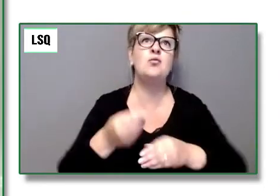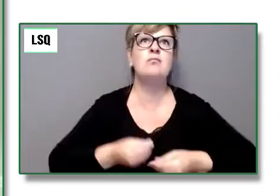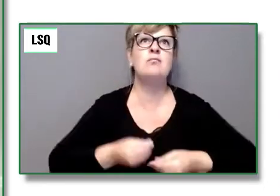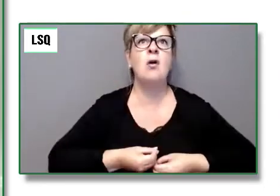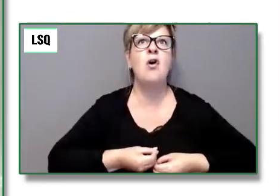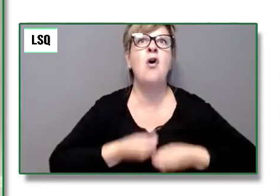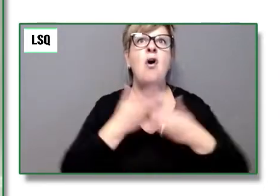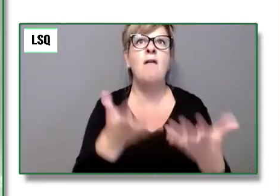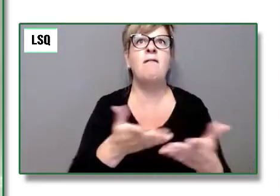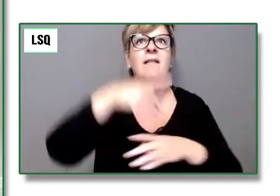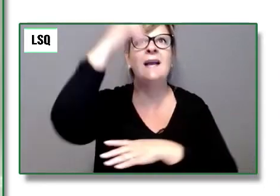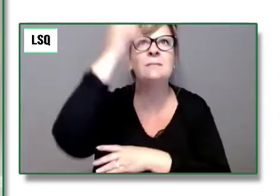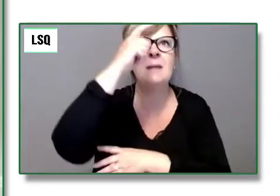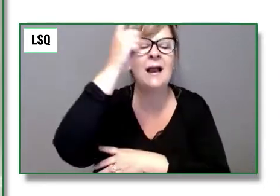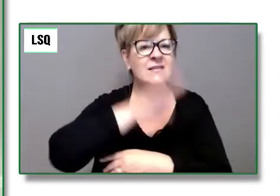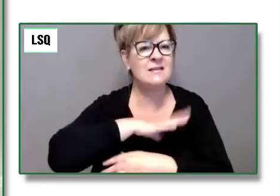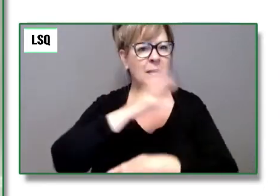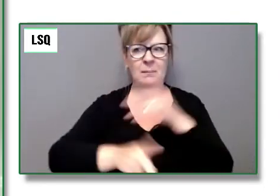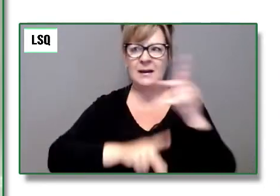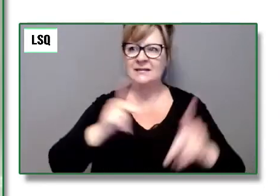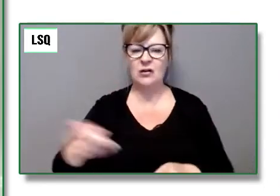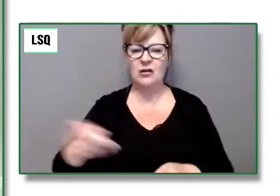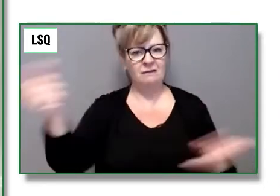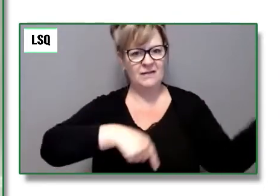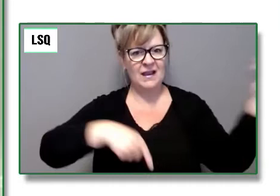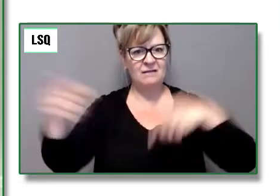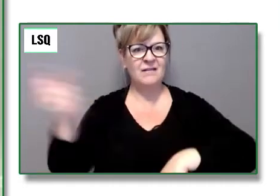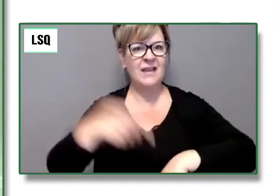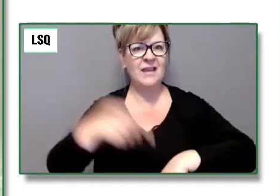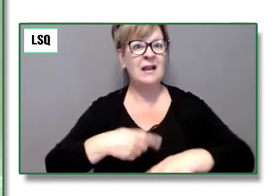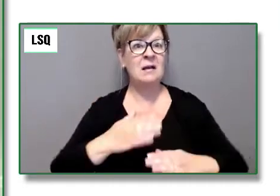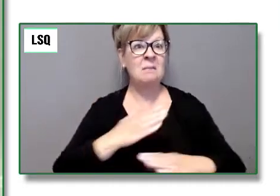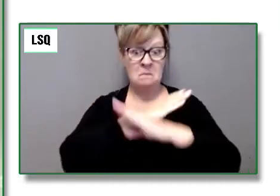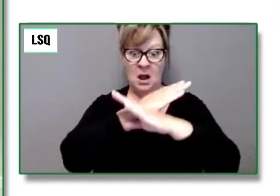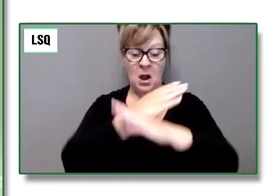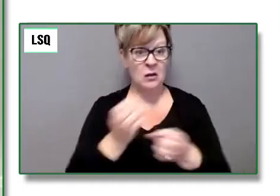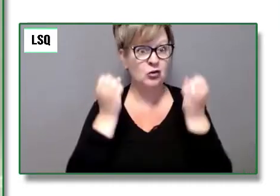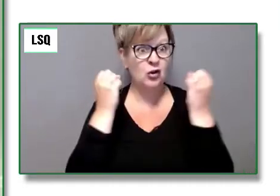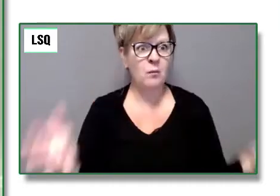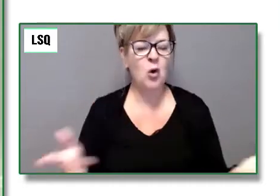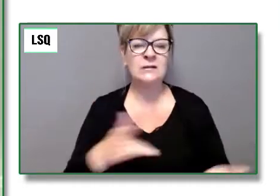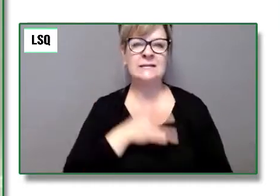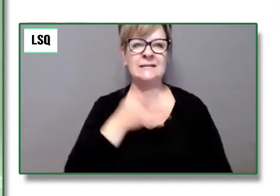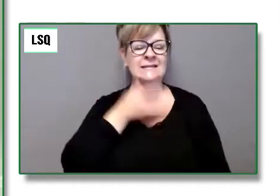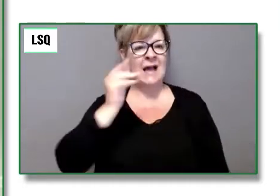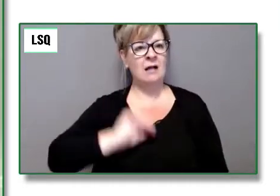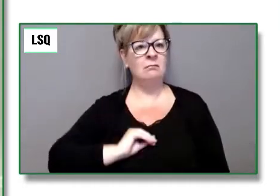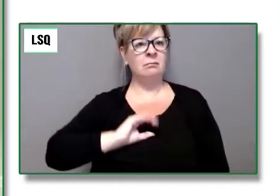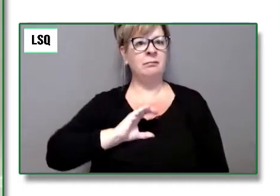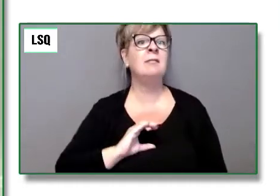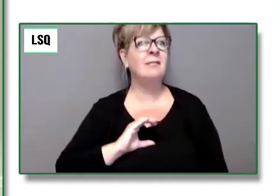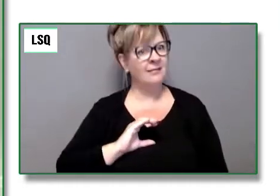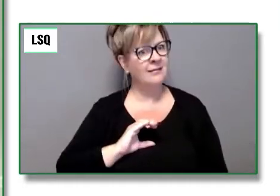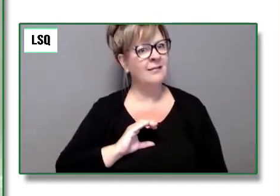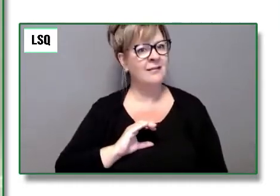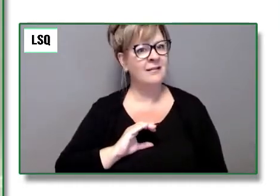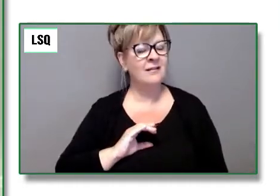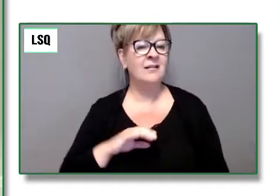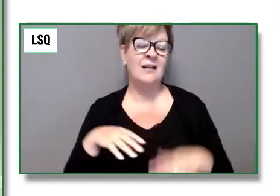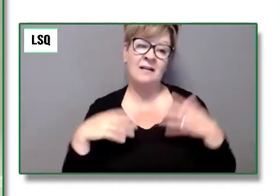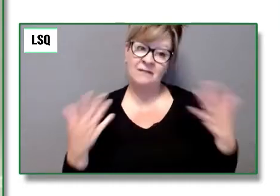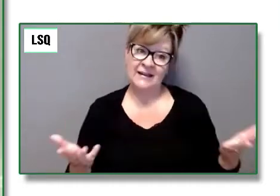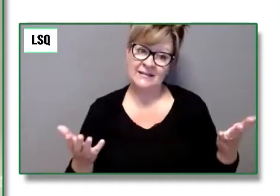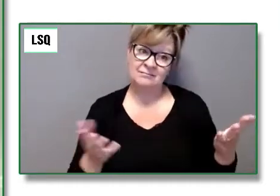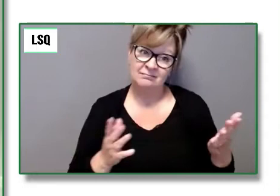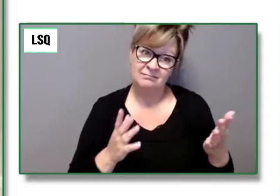moteurs importants de cette expérience, c'est l'accessibilité. Et ça veut dire quoi ça alors? Ben, ça